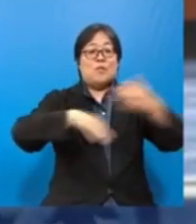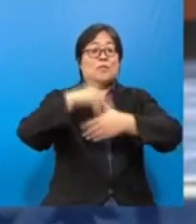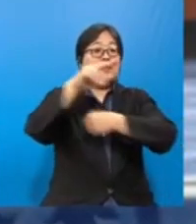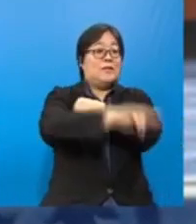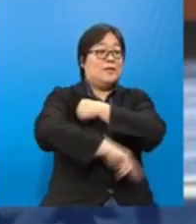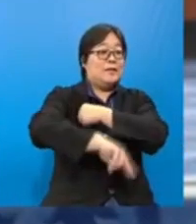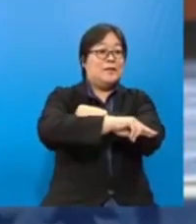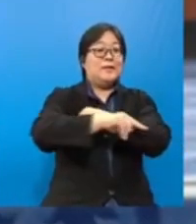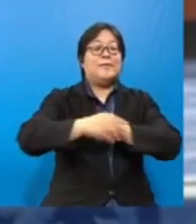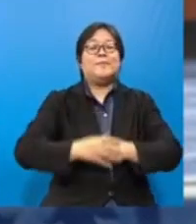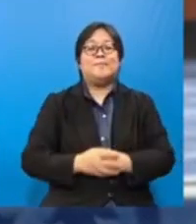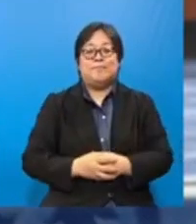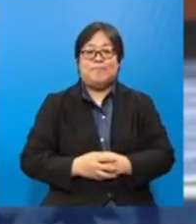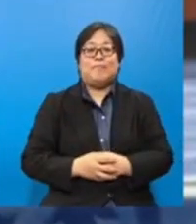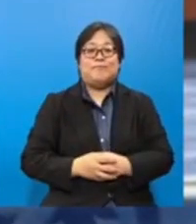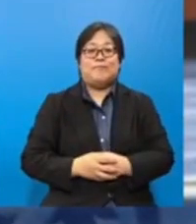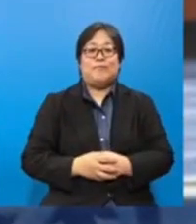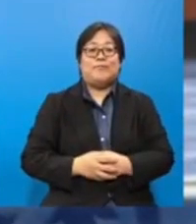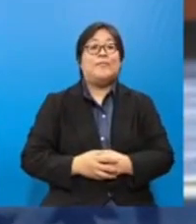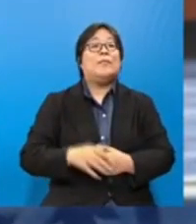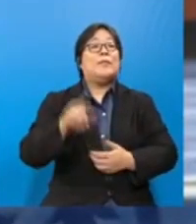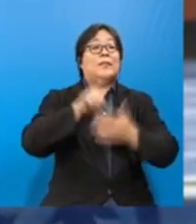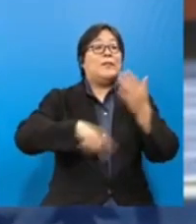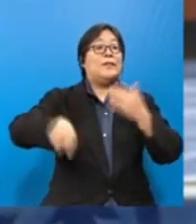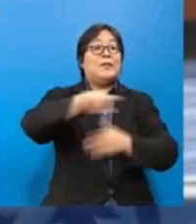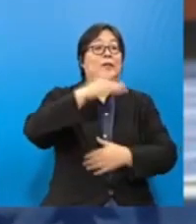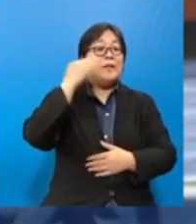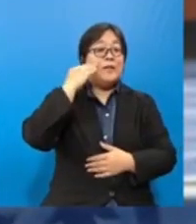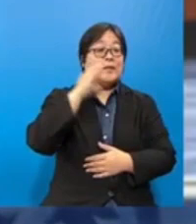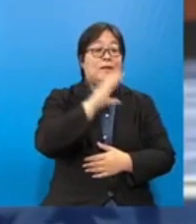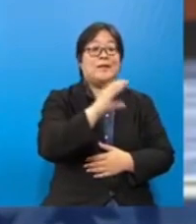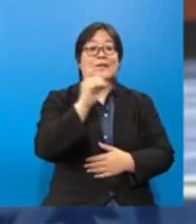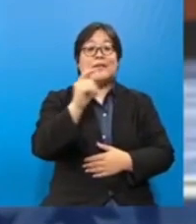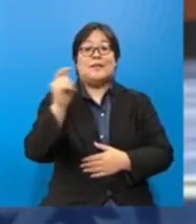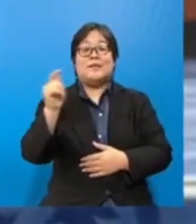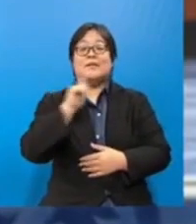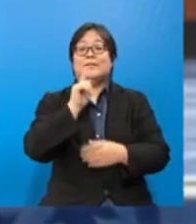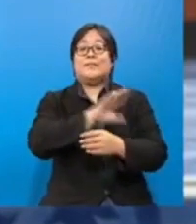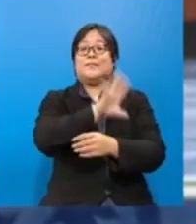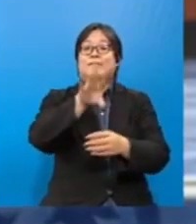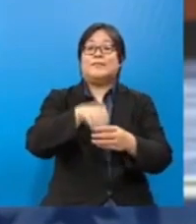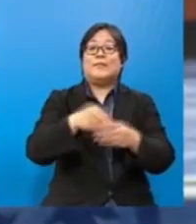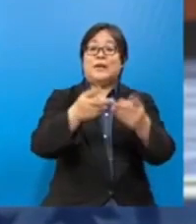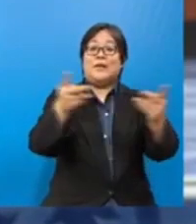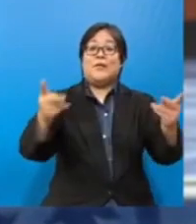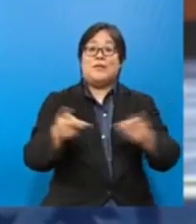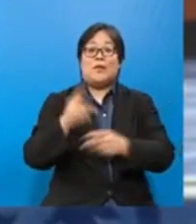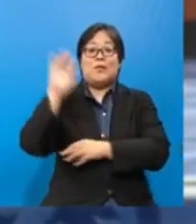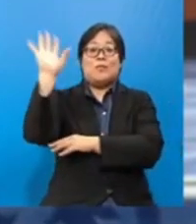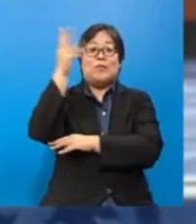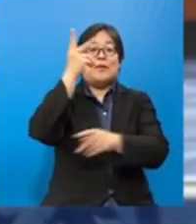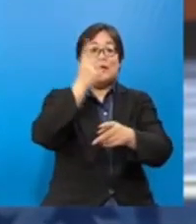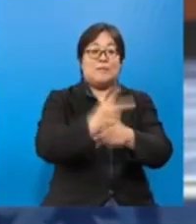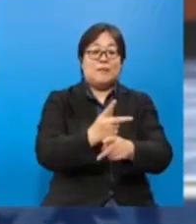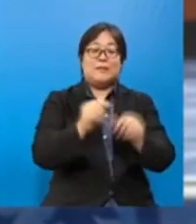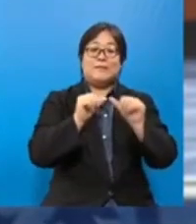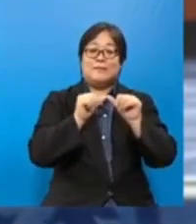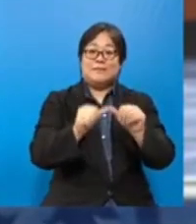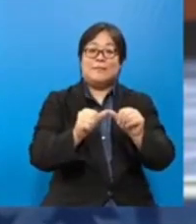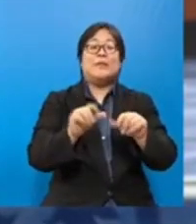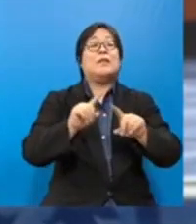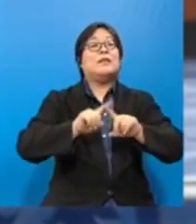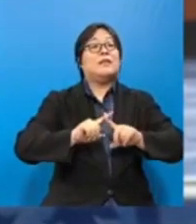negeri-negeri dana yang sebagaimana kita tahu bahwa Siti adalah melibatkan kawasan hutan simpan kekal